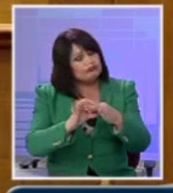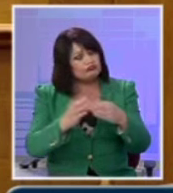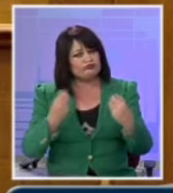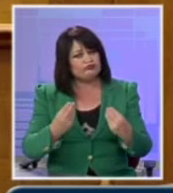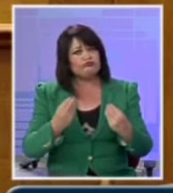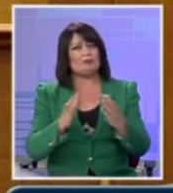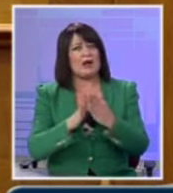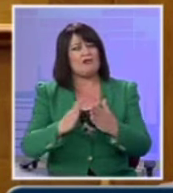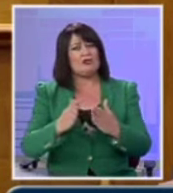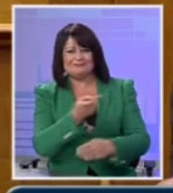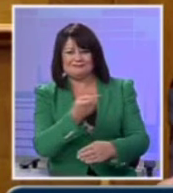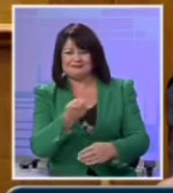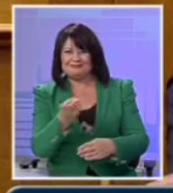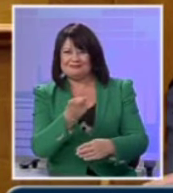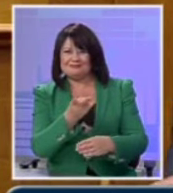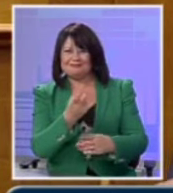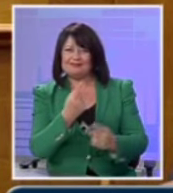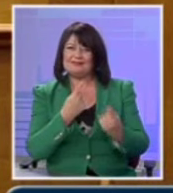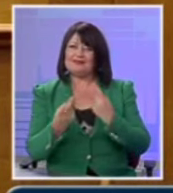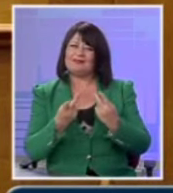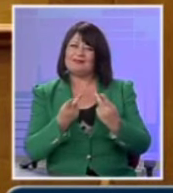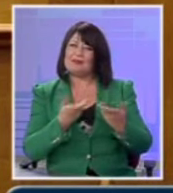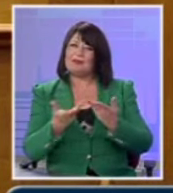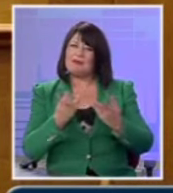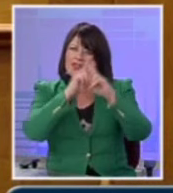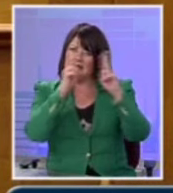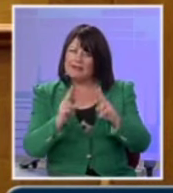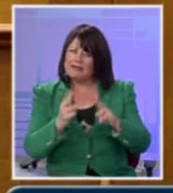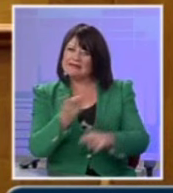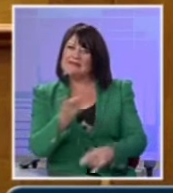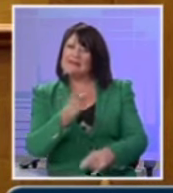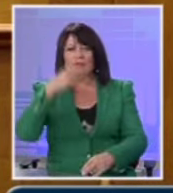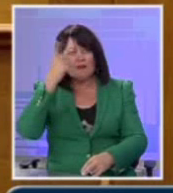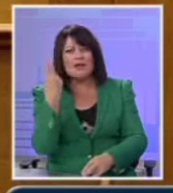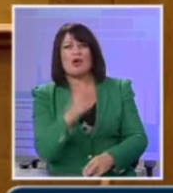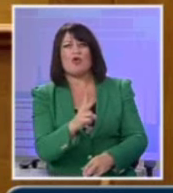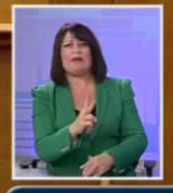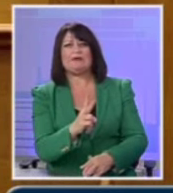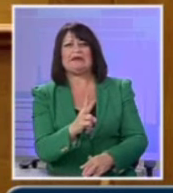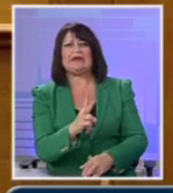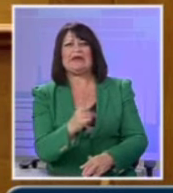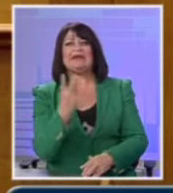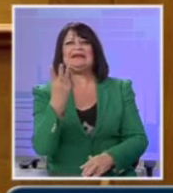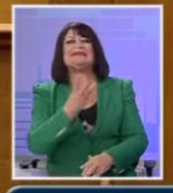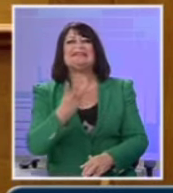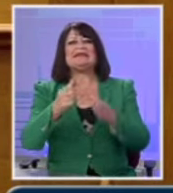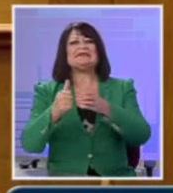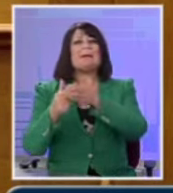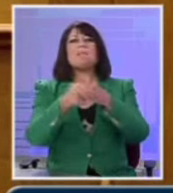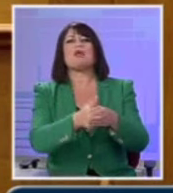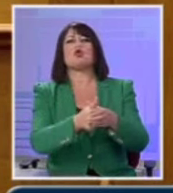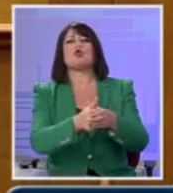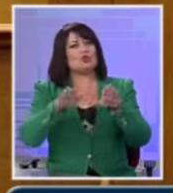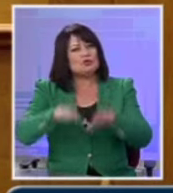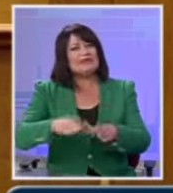ότι πείσαμε τους διαπραγματευτές τους διεθνείς να λαμβάνονται υπόψη και τα δικαιώματα των τριών μειονοτήτων που βρίσκονται στην Κύπρο και